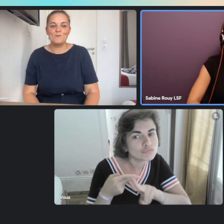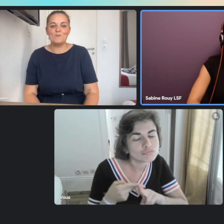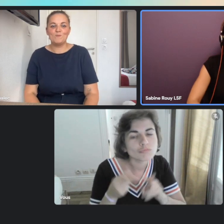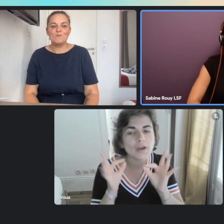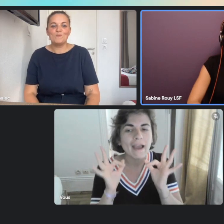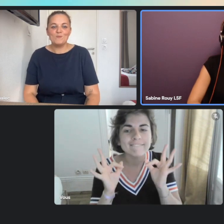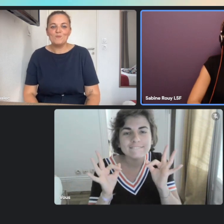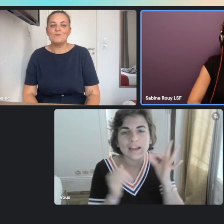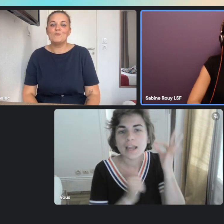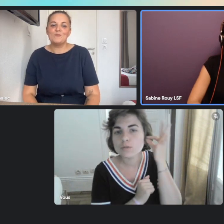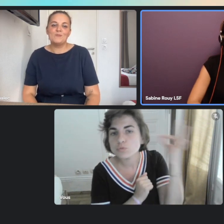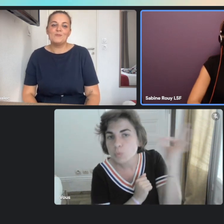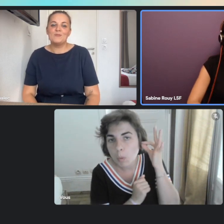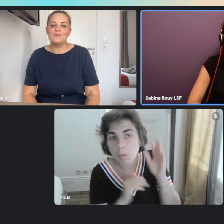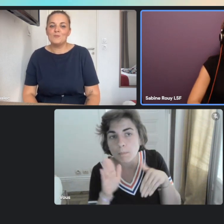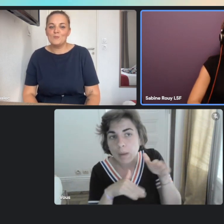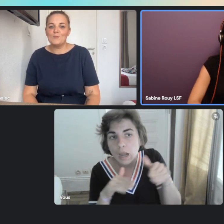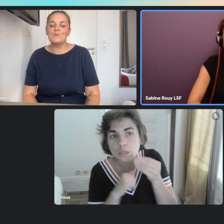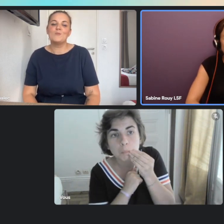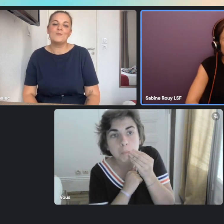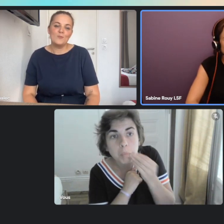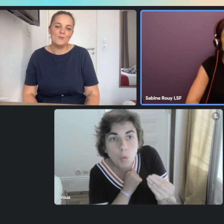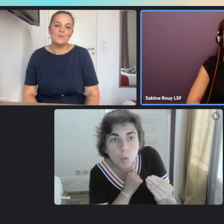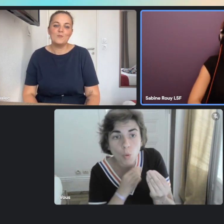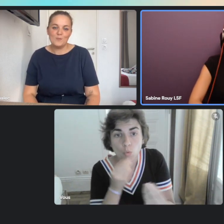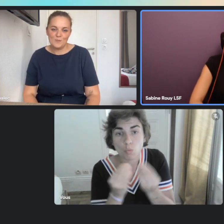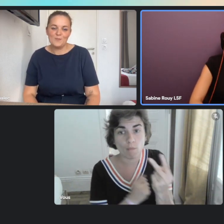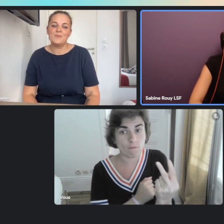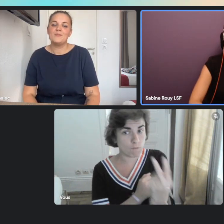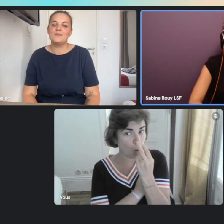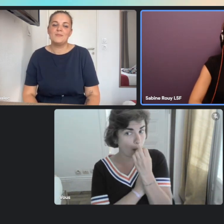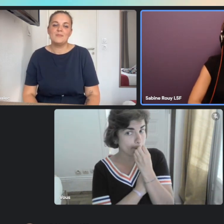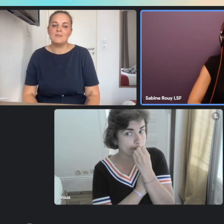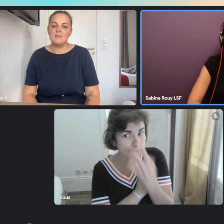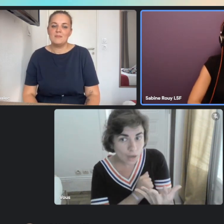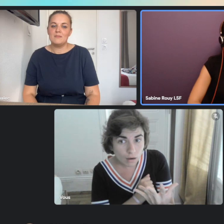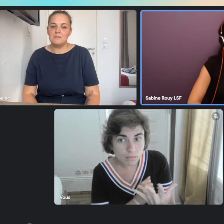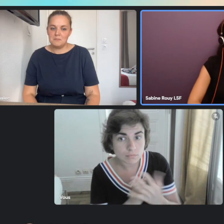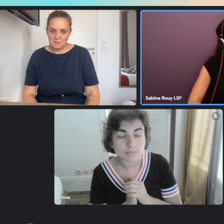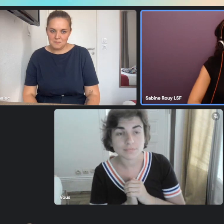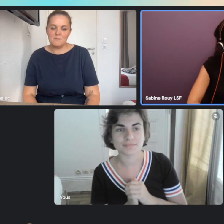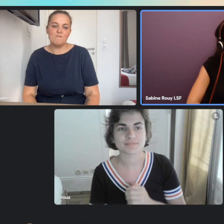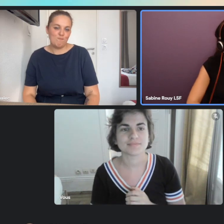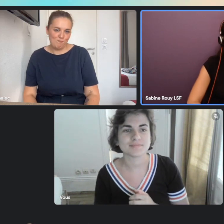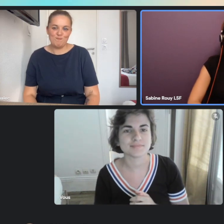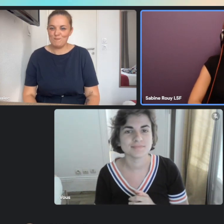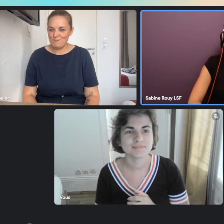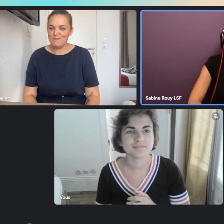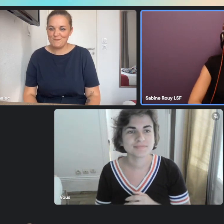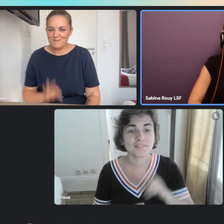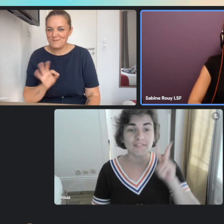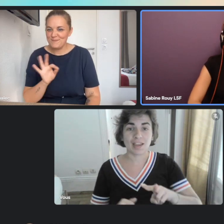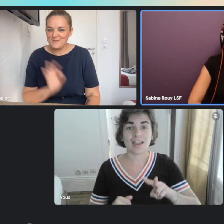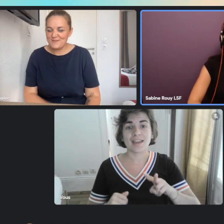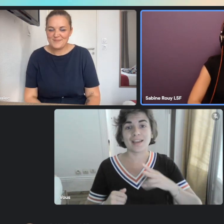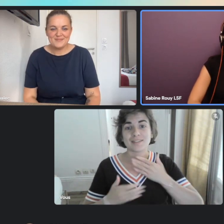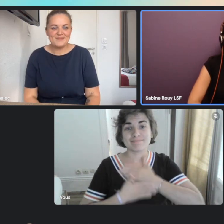J'attends, je vais voir en fonction des réponses de chacun, voir si le son fonctionne bien et si vous nous voyez bien.